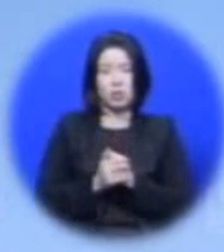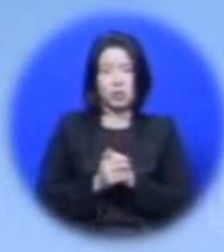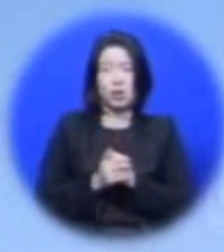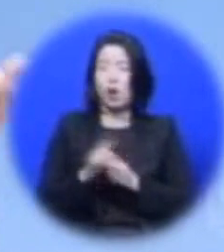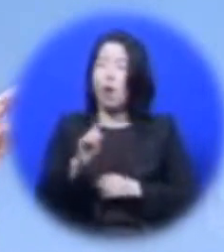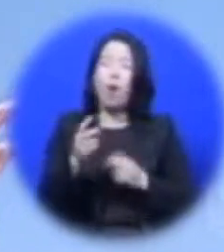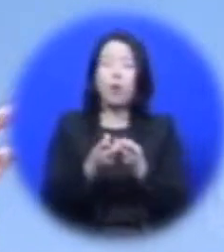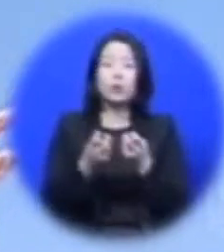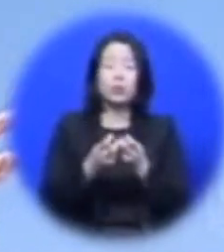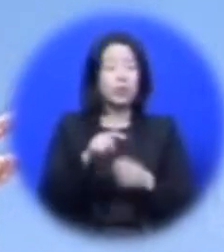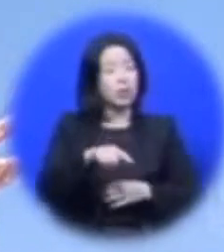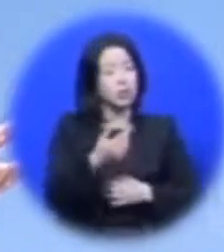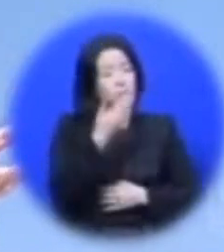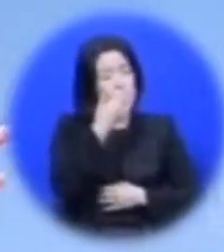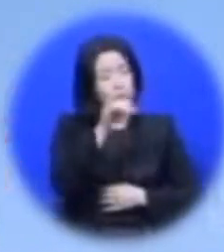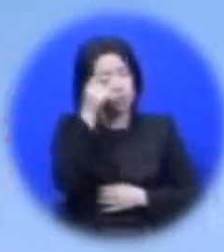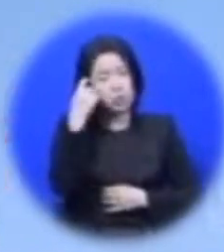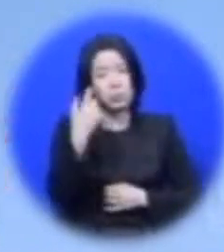어떻게 이럴 수가 있죠?